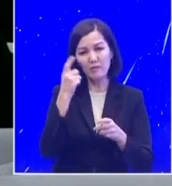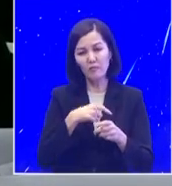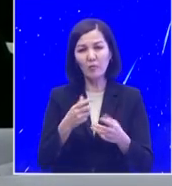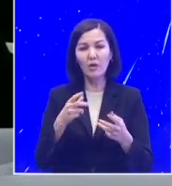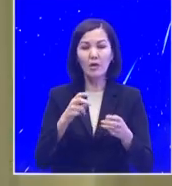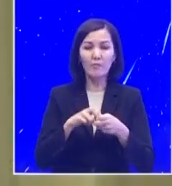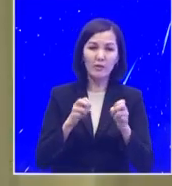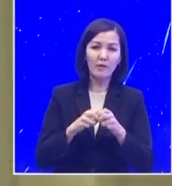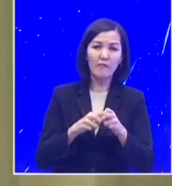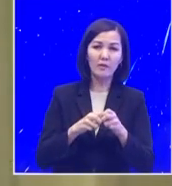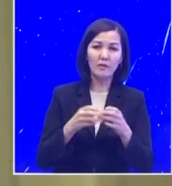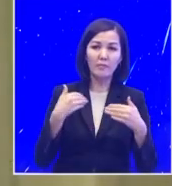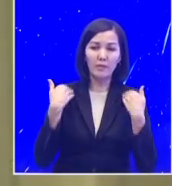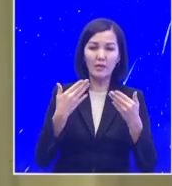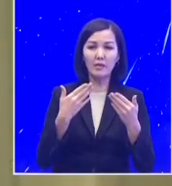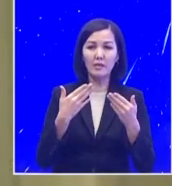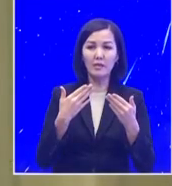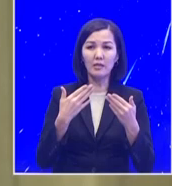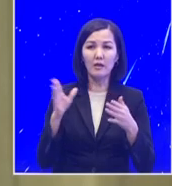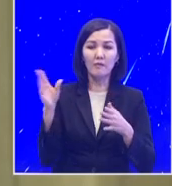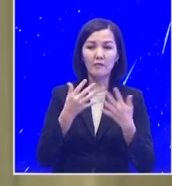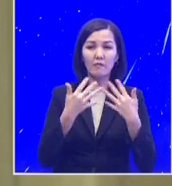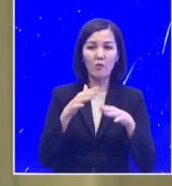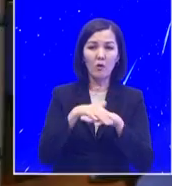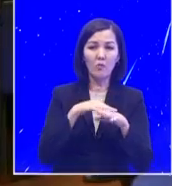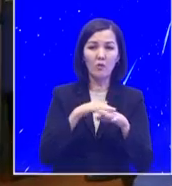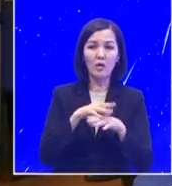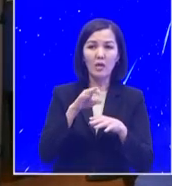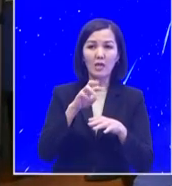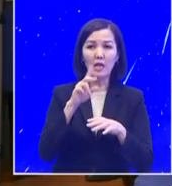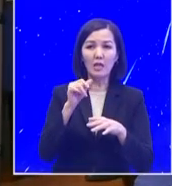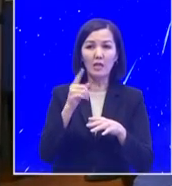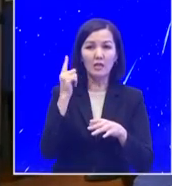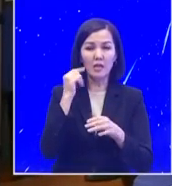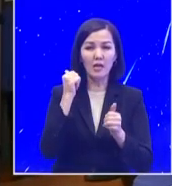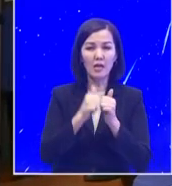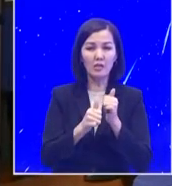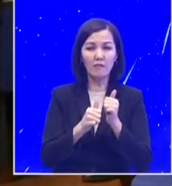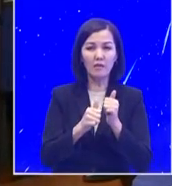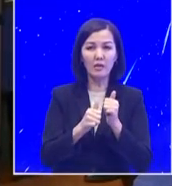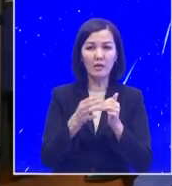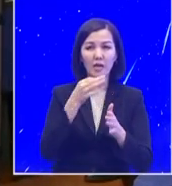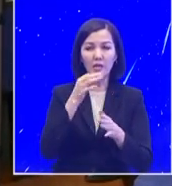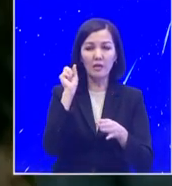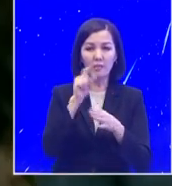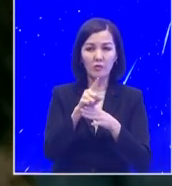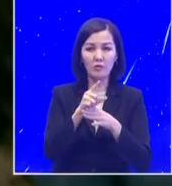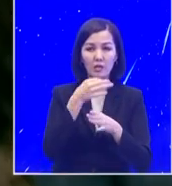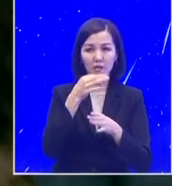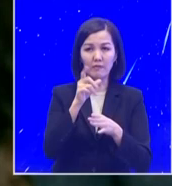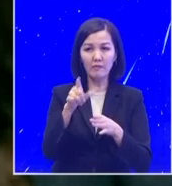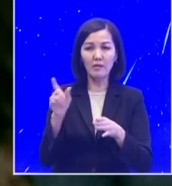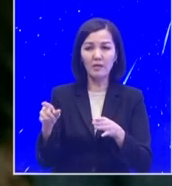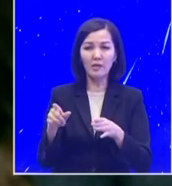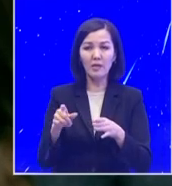характера, а кто-то пришел передать чаяние всего аула. Талгат Умралиев выслушал каждого из них и дал поручение ответственным лицам